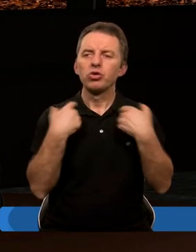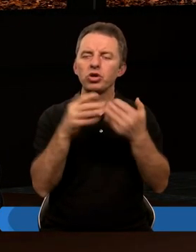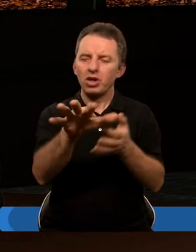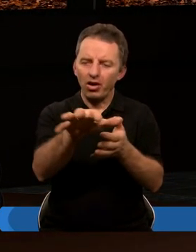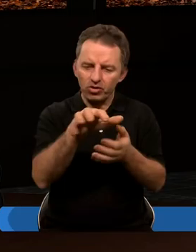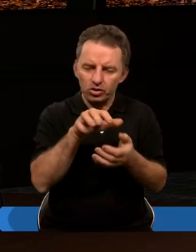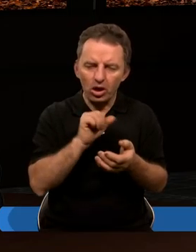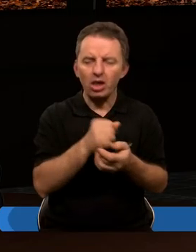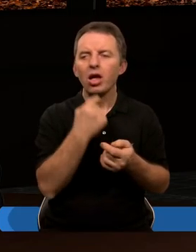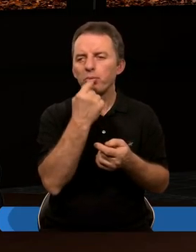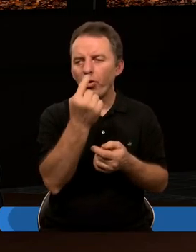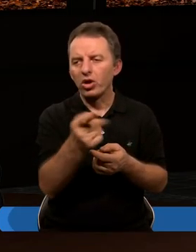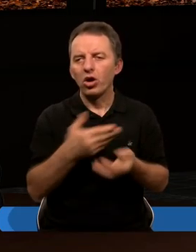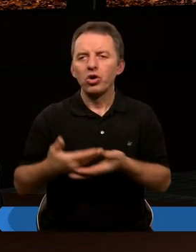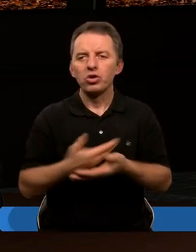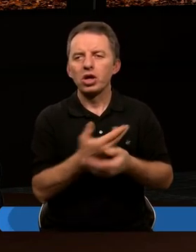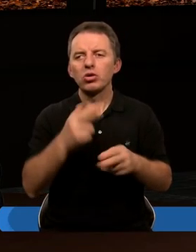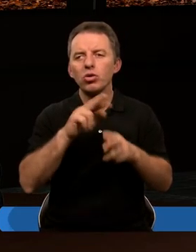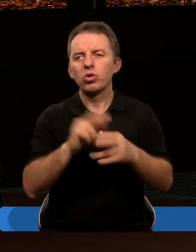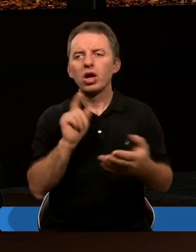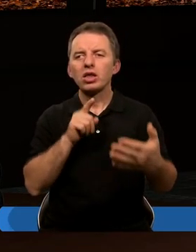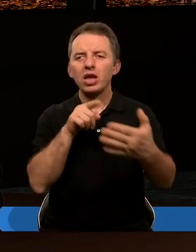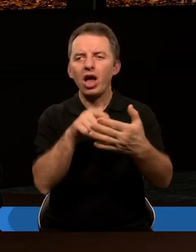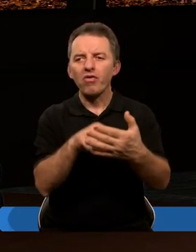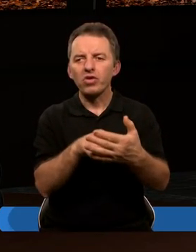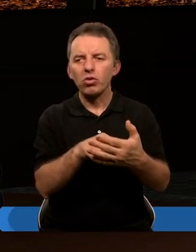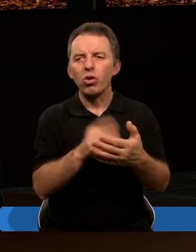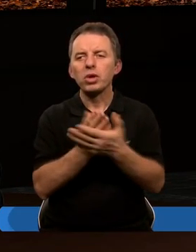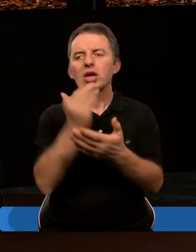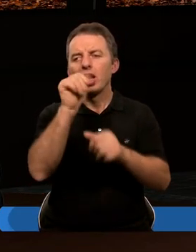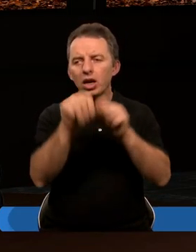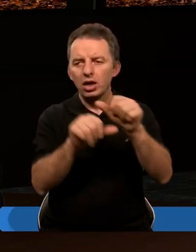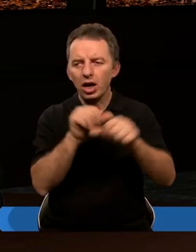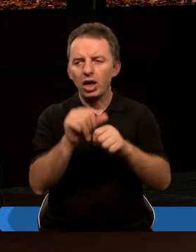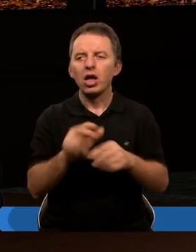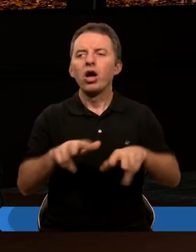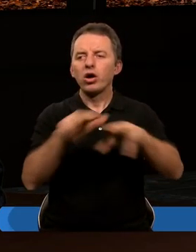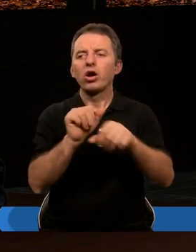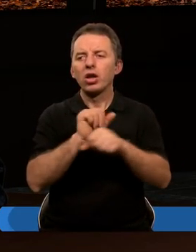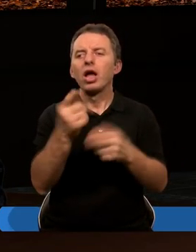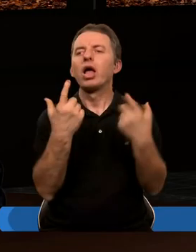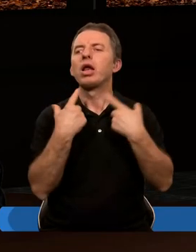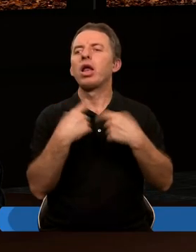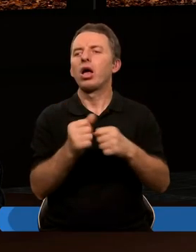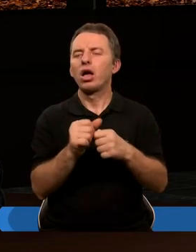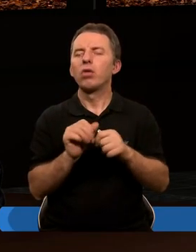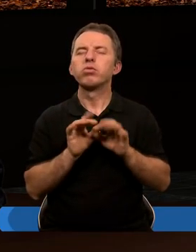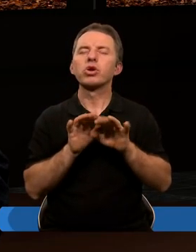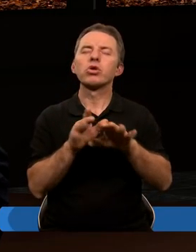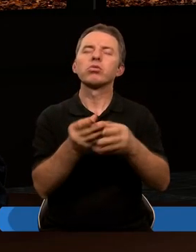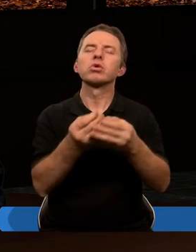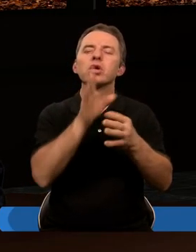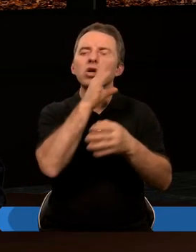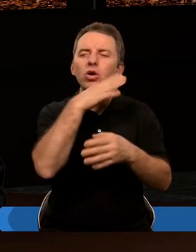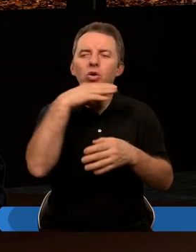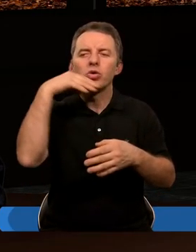wzięte, jest powiedziane o dziecku, które trafiło i przez ileś lat w tej rodzinie jest i nagle się rozpromienia,